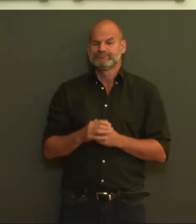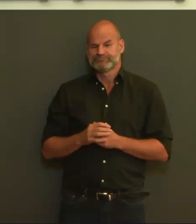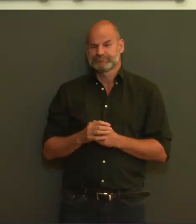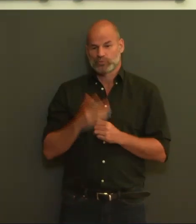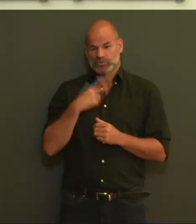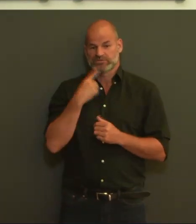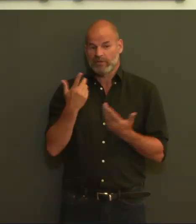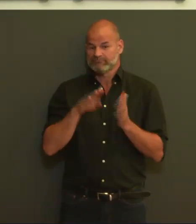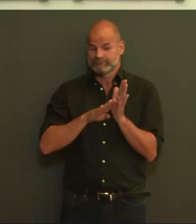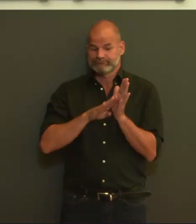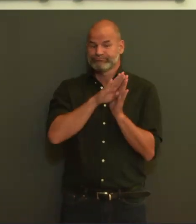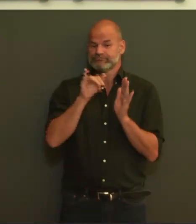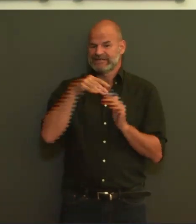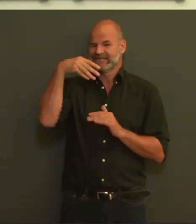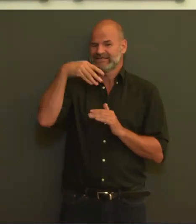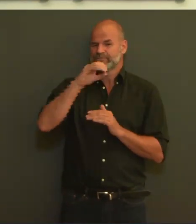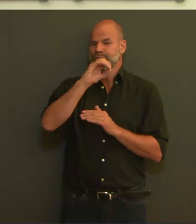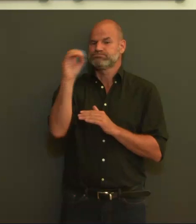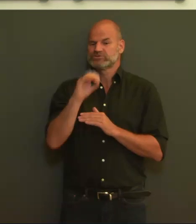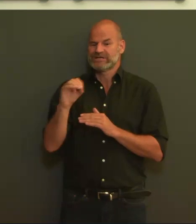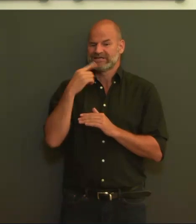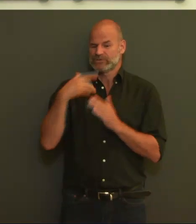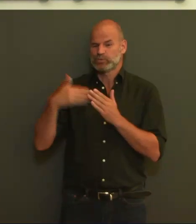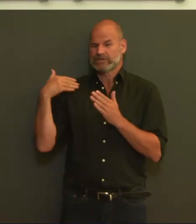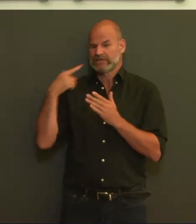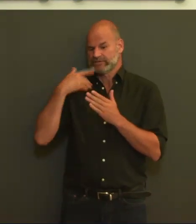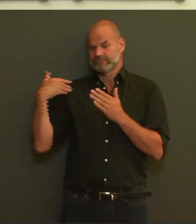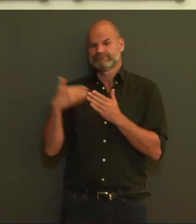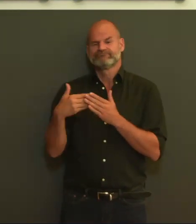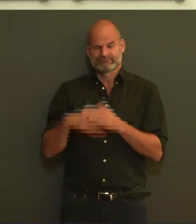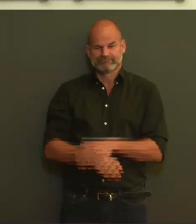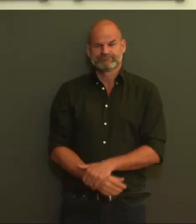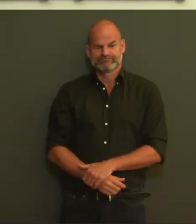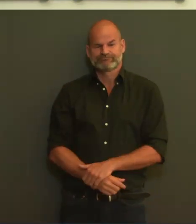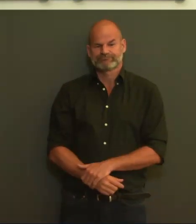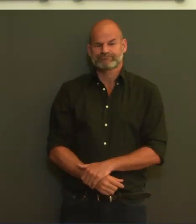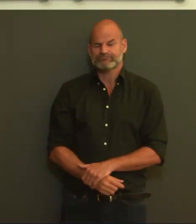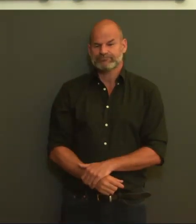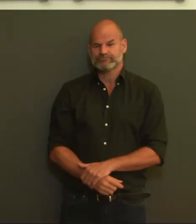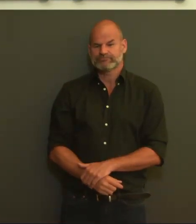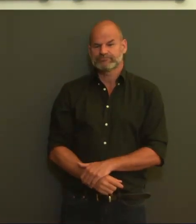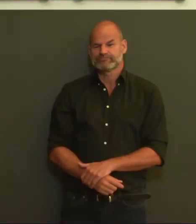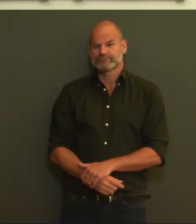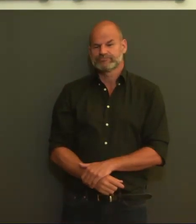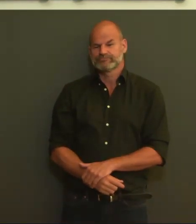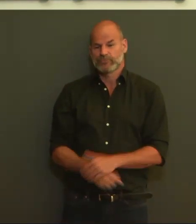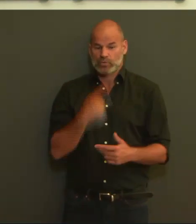in vergelijking met de week ervoor. Het aantal besmettingen neemt in België dus nog steeds toe, maar de toename